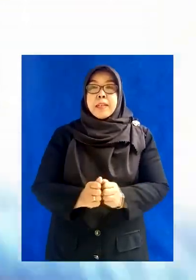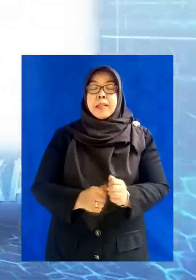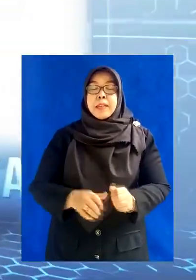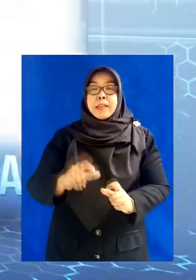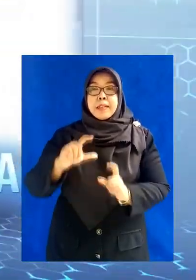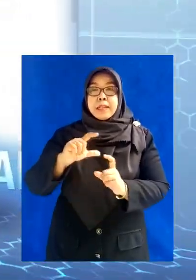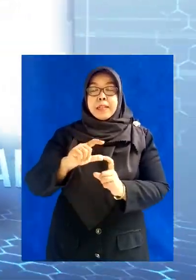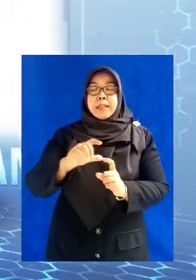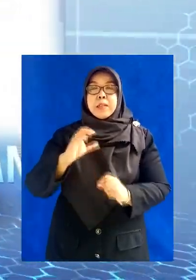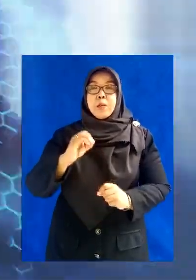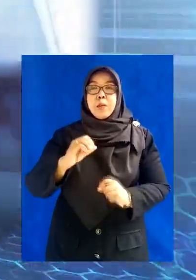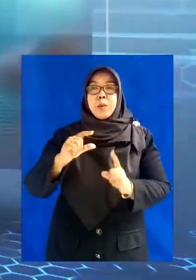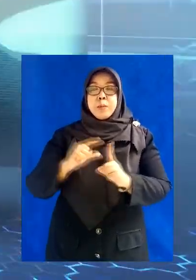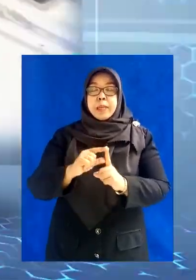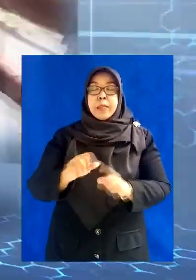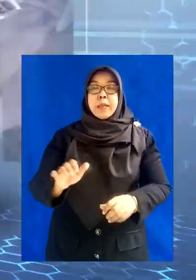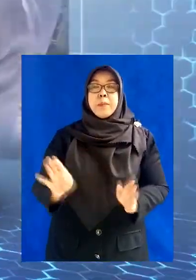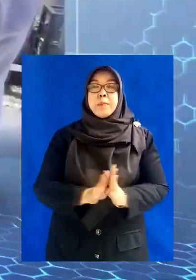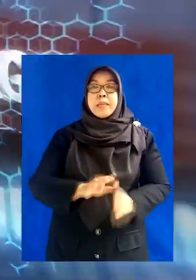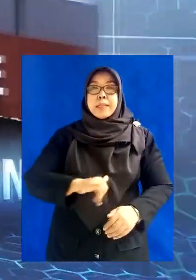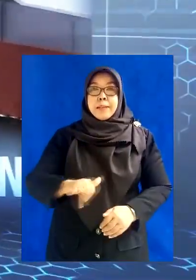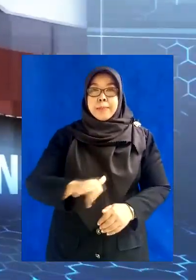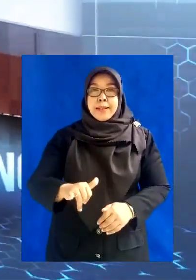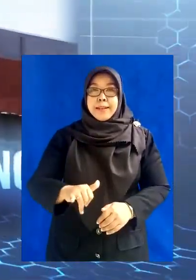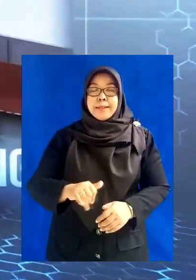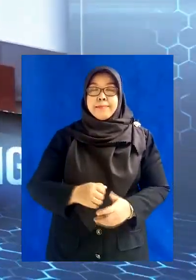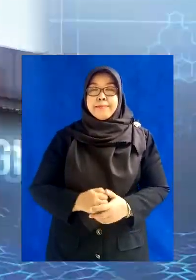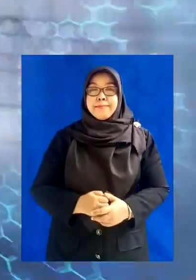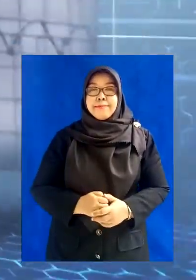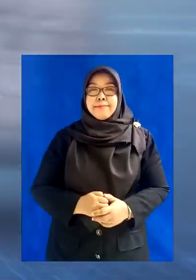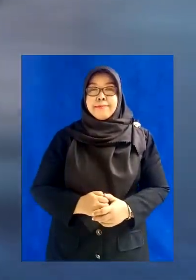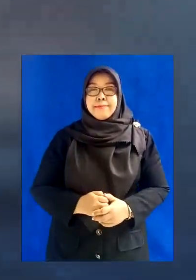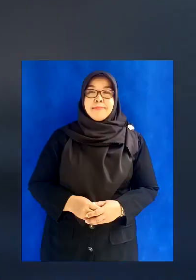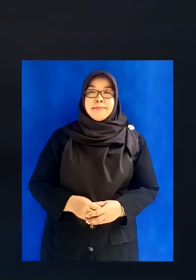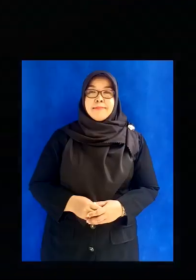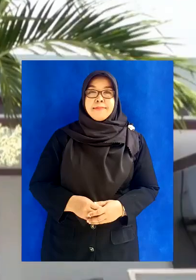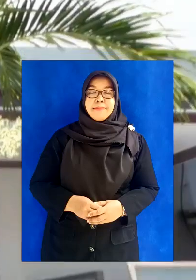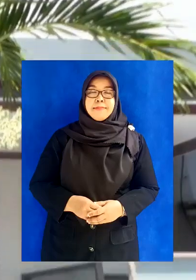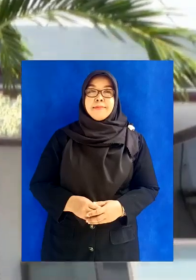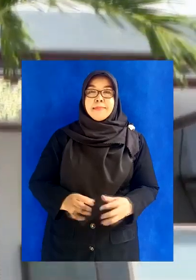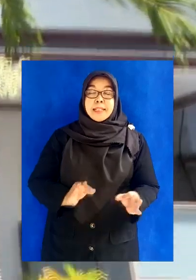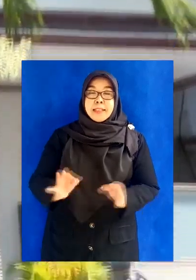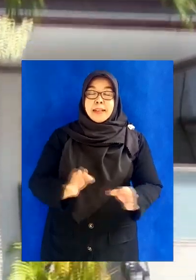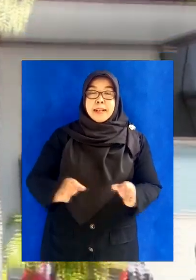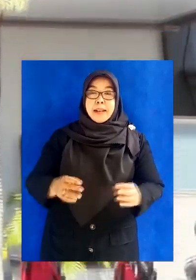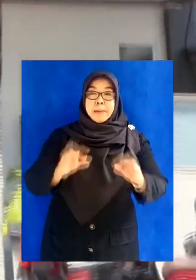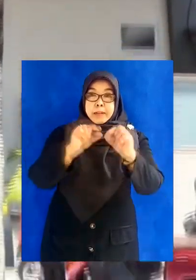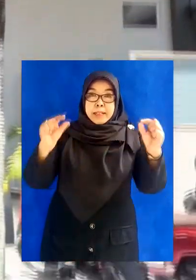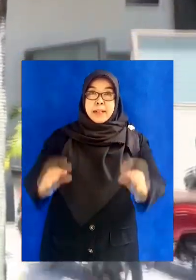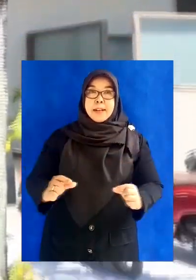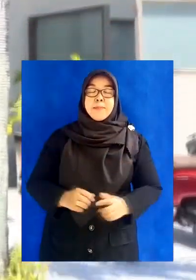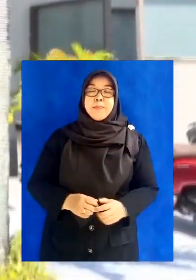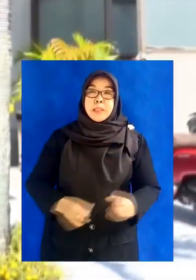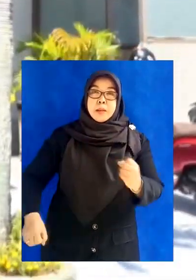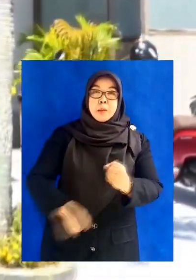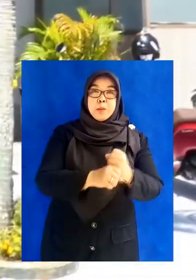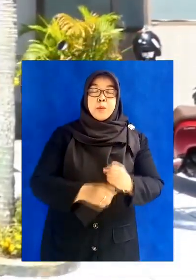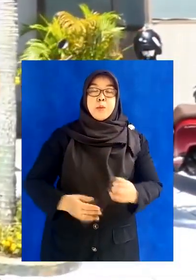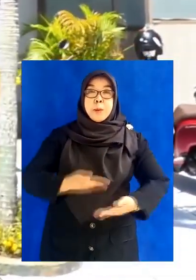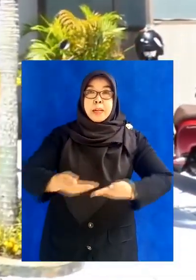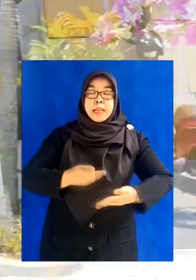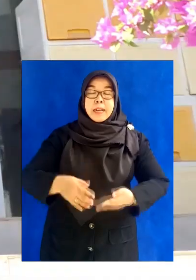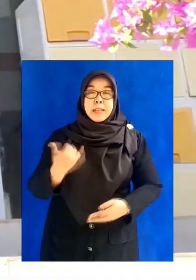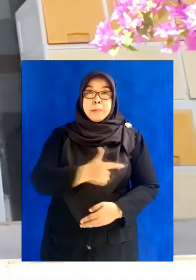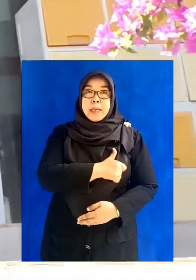dijamin dalam sebuah standar pelayanan dan SOP yang telah disepakati bersama. Dalam menunjang pelayanan yang baik, PPS Cilacap